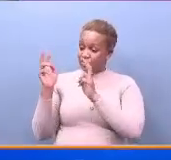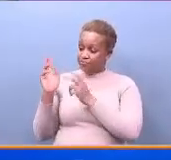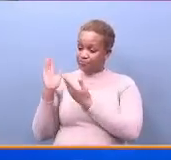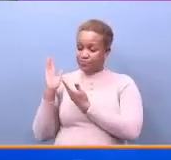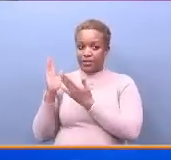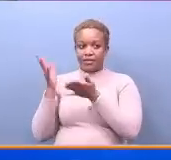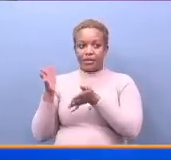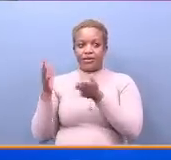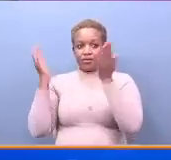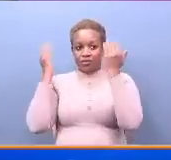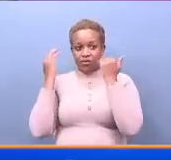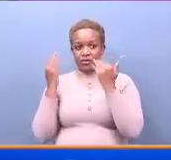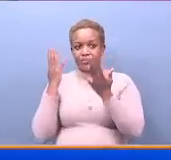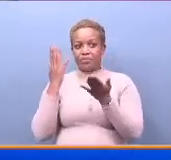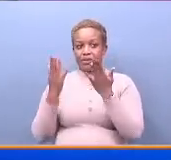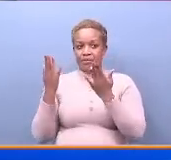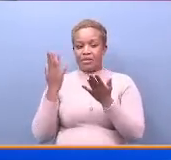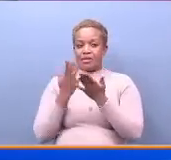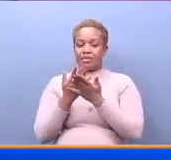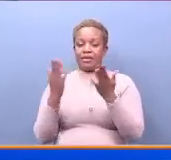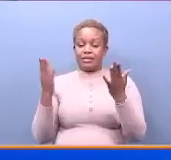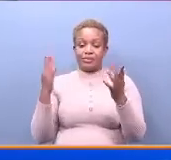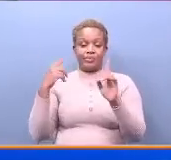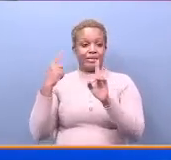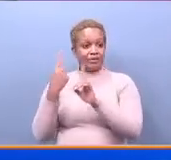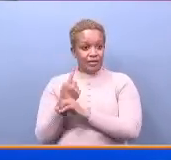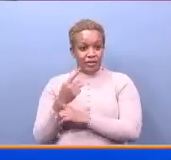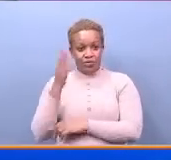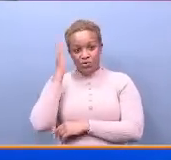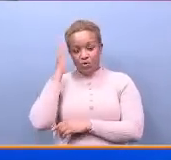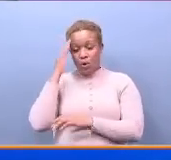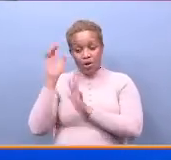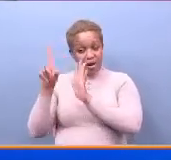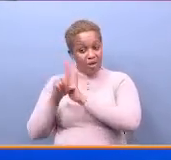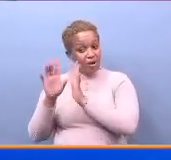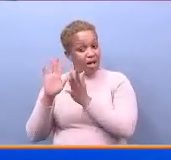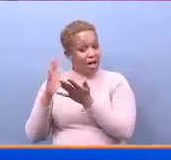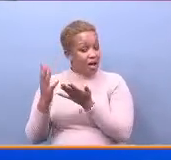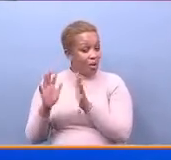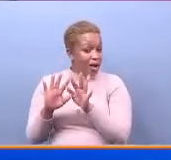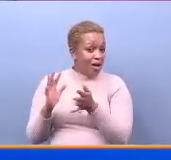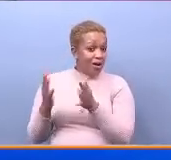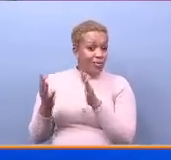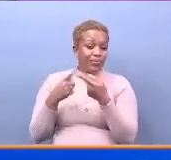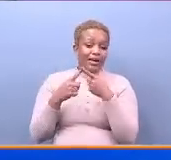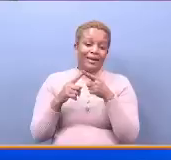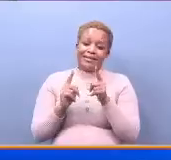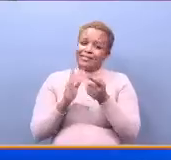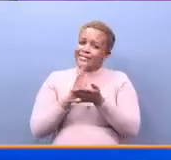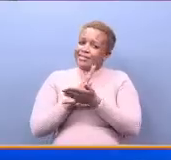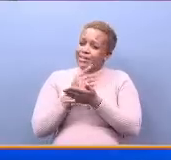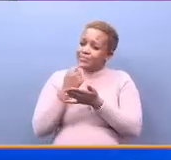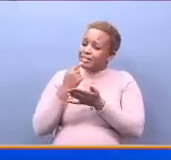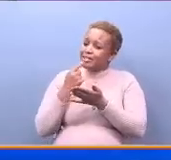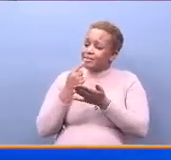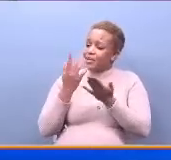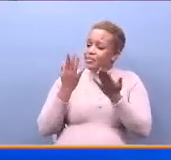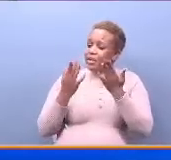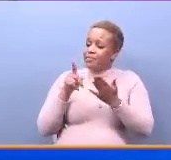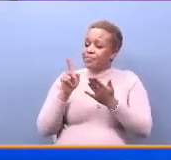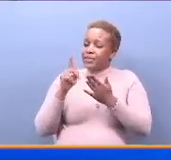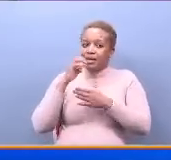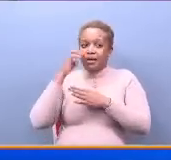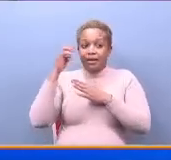na huenda litakuendea tofauti na unajua jinsi sheria ilivyo. Lakini wengi wanasema huu kidogo huenda ni mwisho wako. Na hii